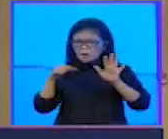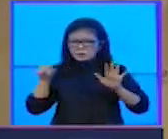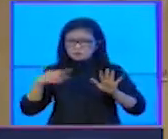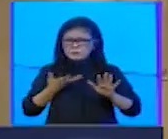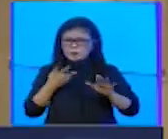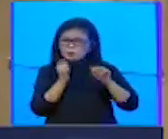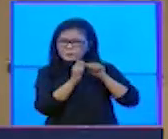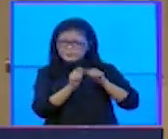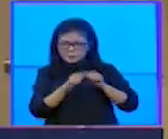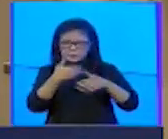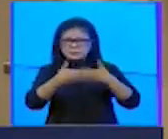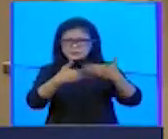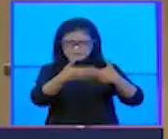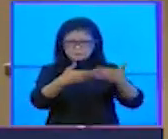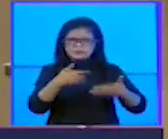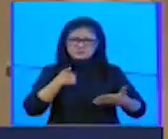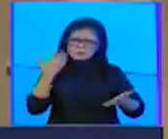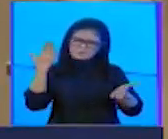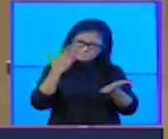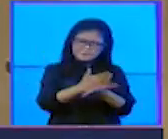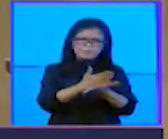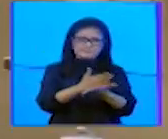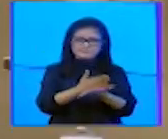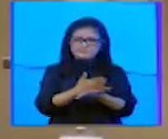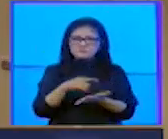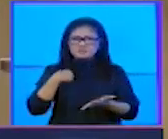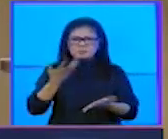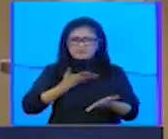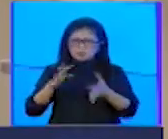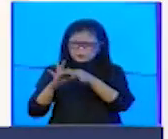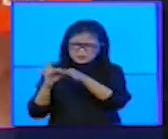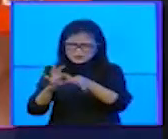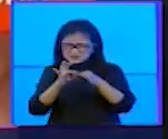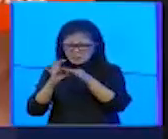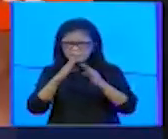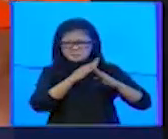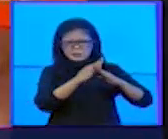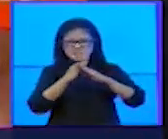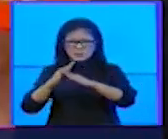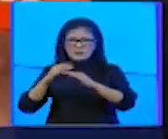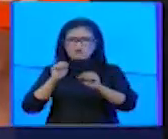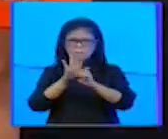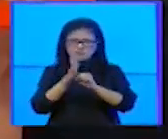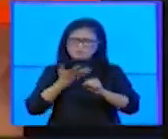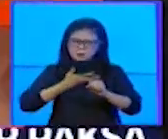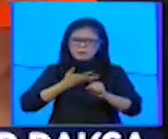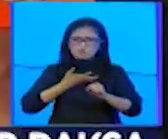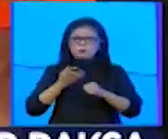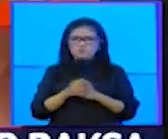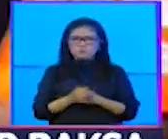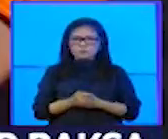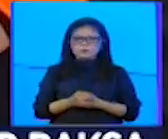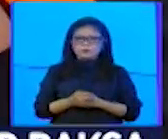kami mempunyai komitmen untuk mencegah atau penularan COVID-19. Meski baru berupa sanksi